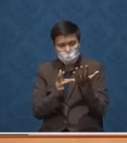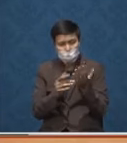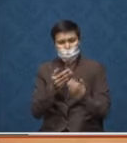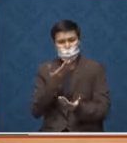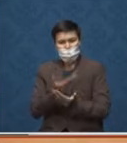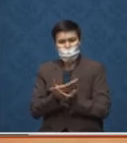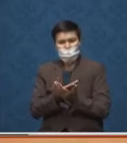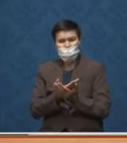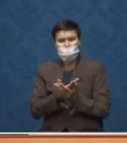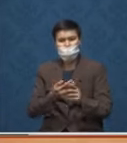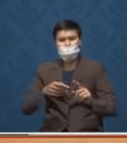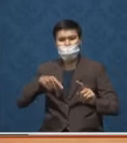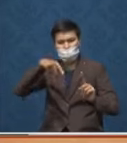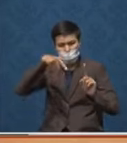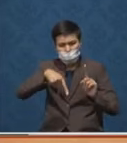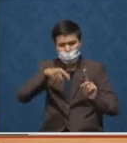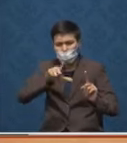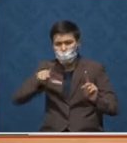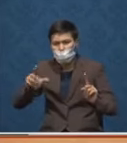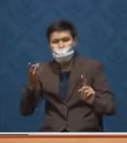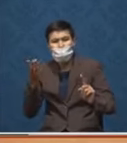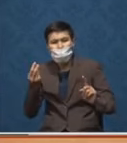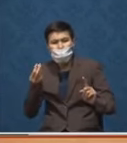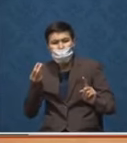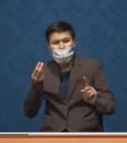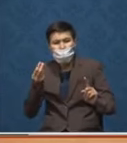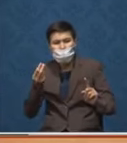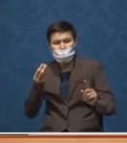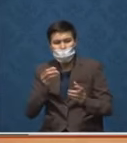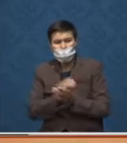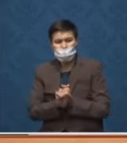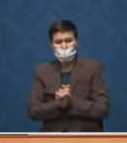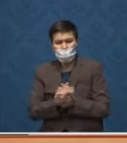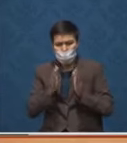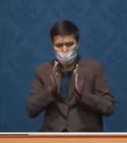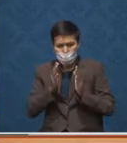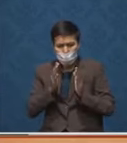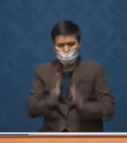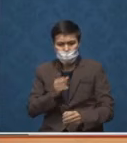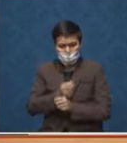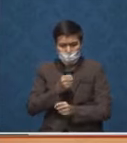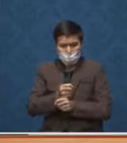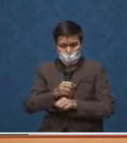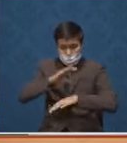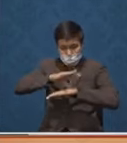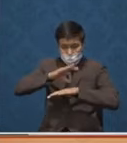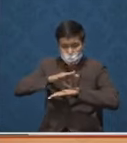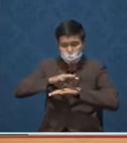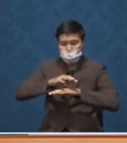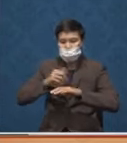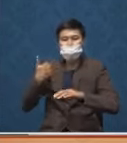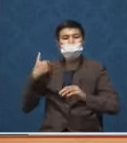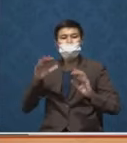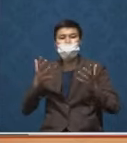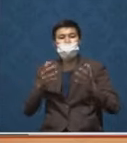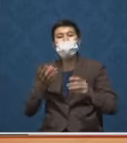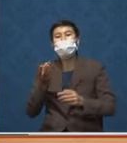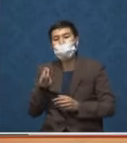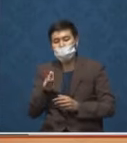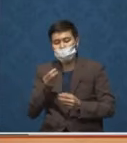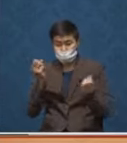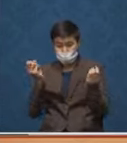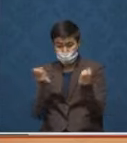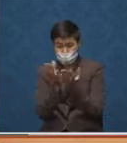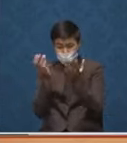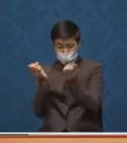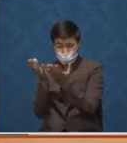านหรือว่างานของคนไทยจะหายไปกี่ตำแหน่งและหากท่านทราบดีอยู่แล้วว่าผลกระทบมันมากม